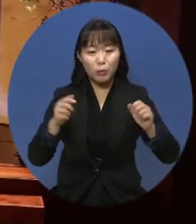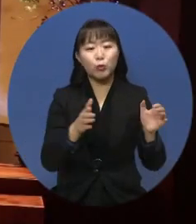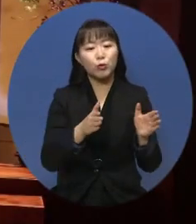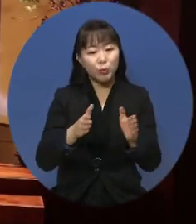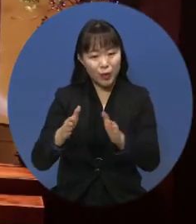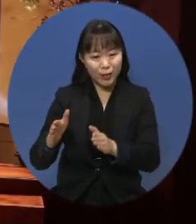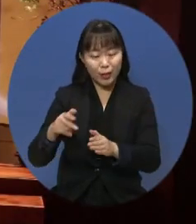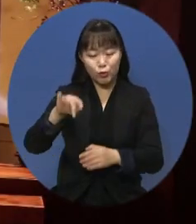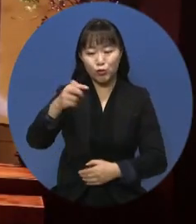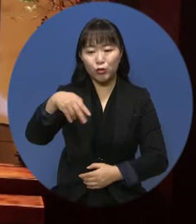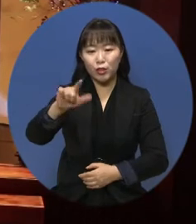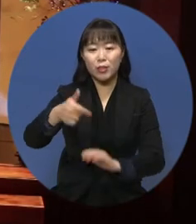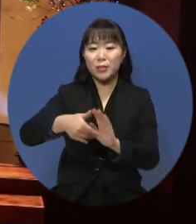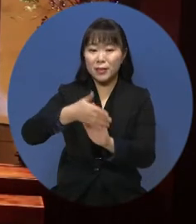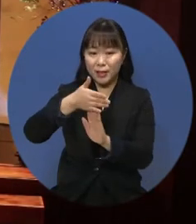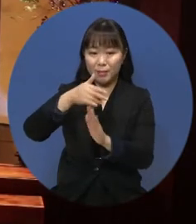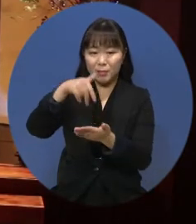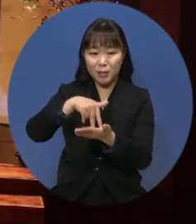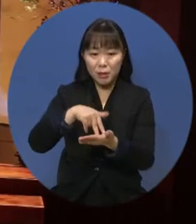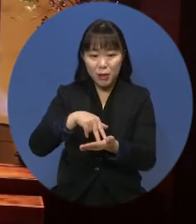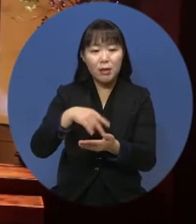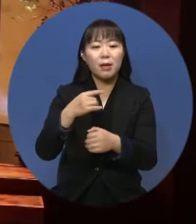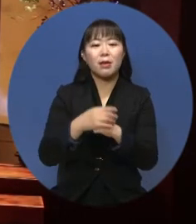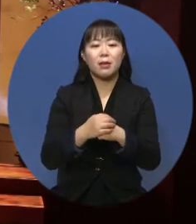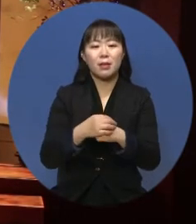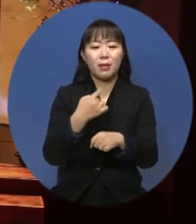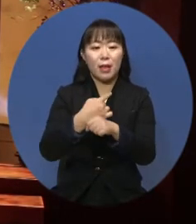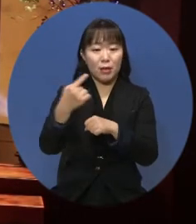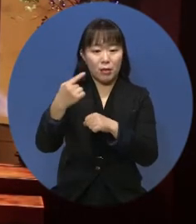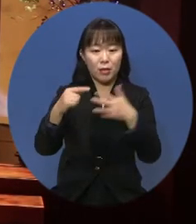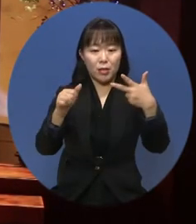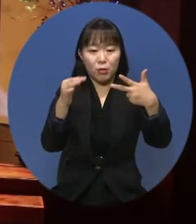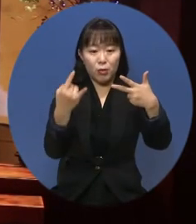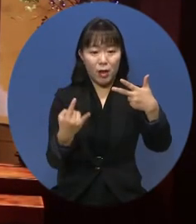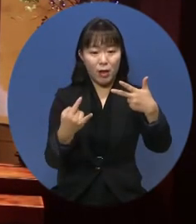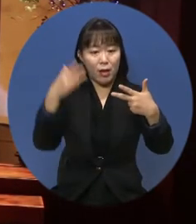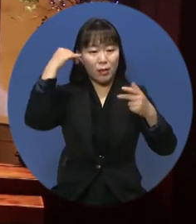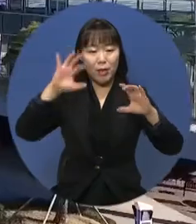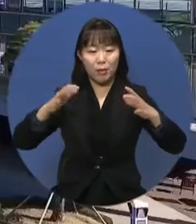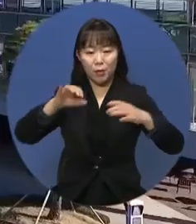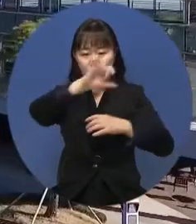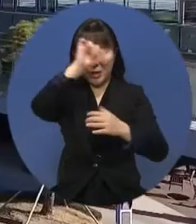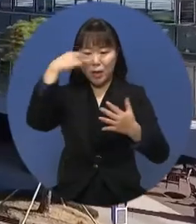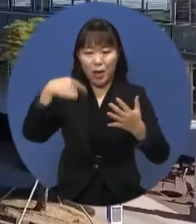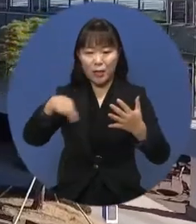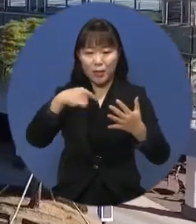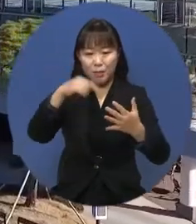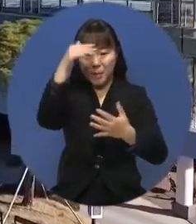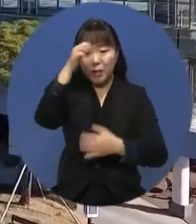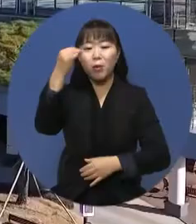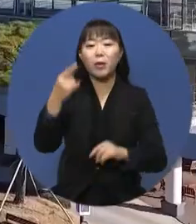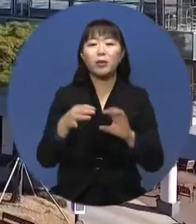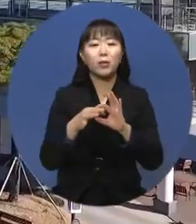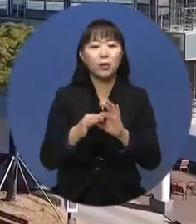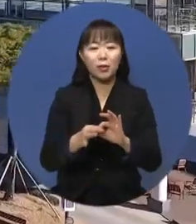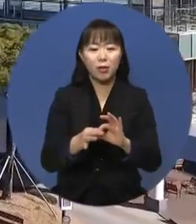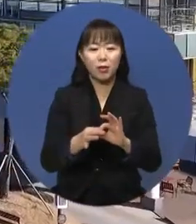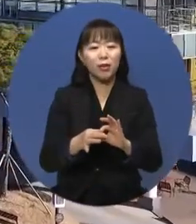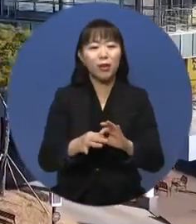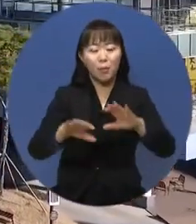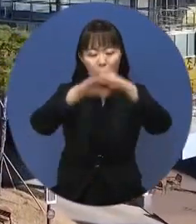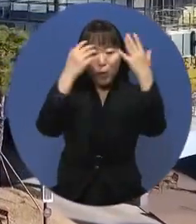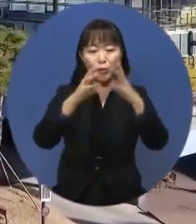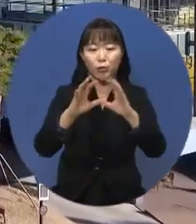됐다는 2천 씨는 내년 제 7회 대한민국 한번 생각 썩 박람회를 통해 전